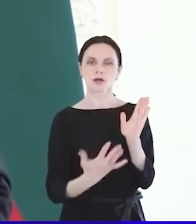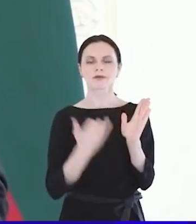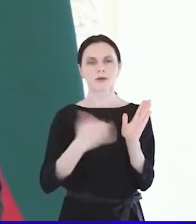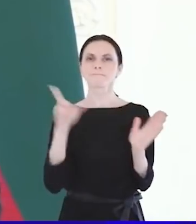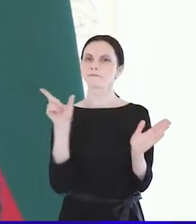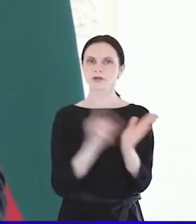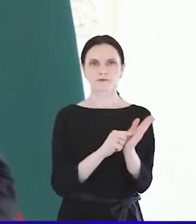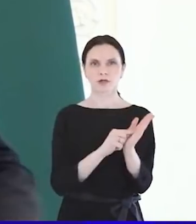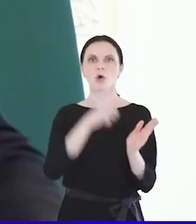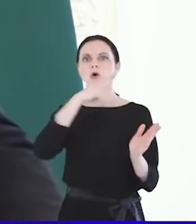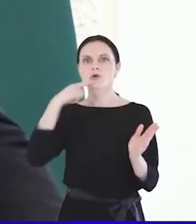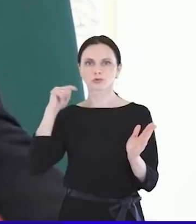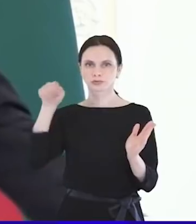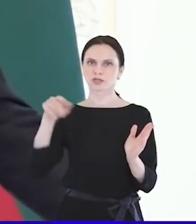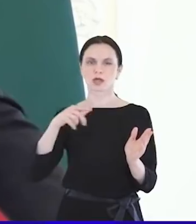Kremliaus režimui.